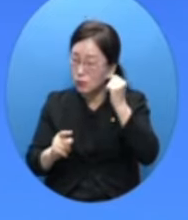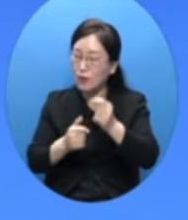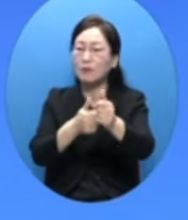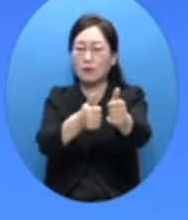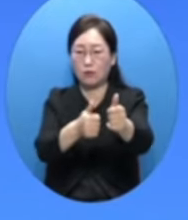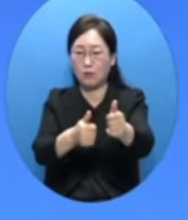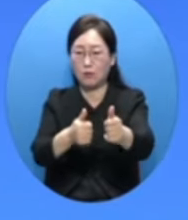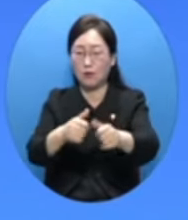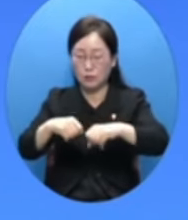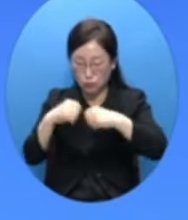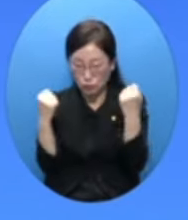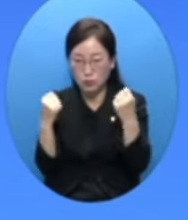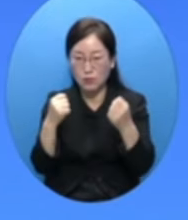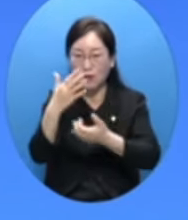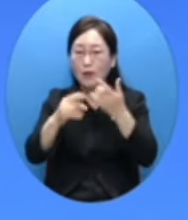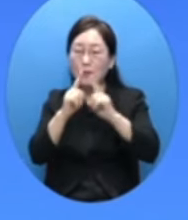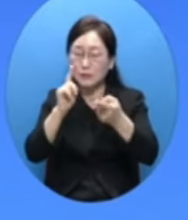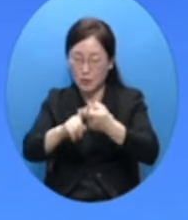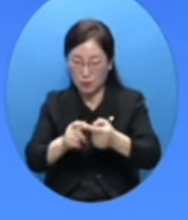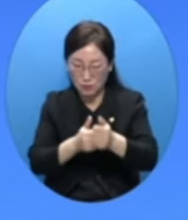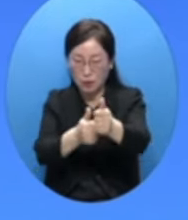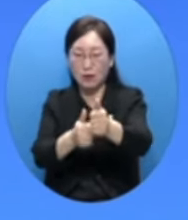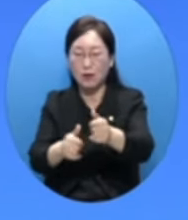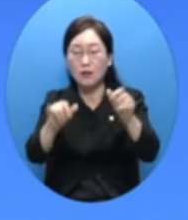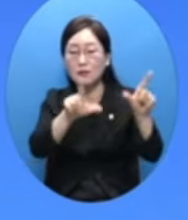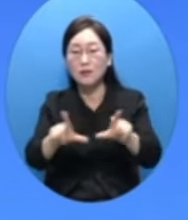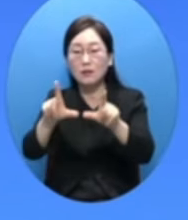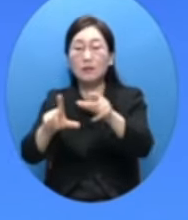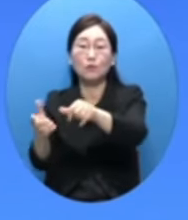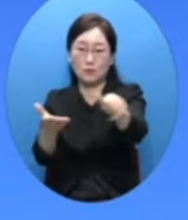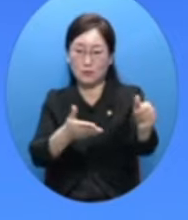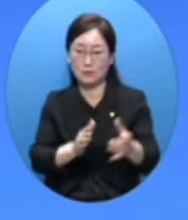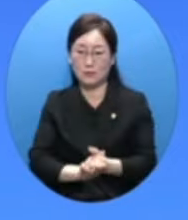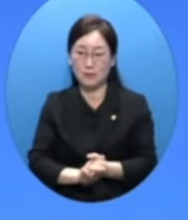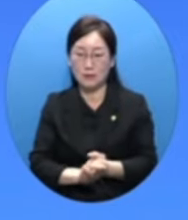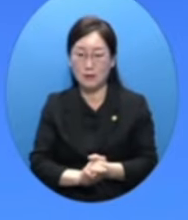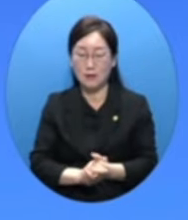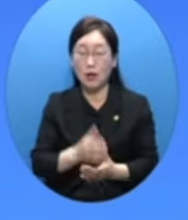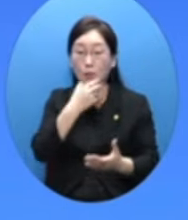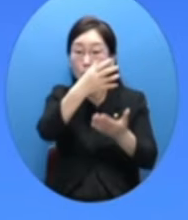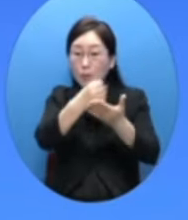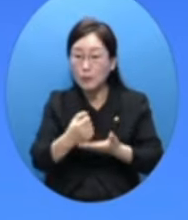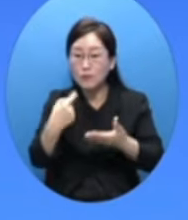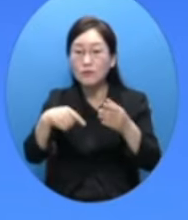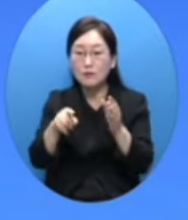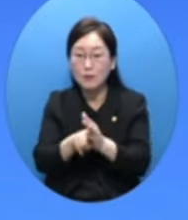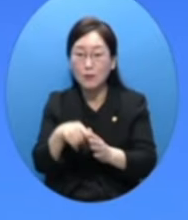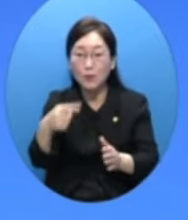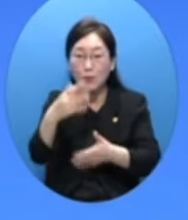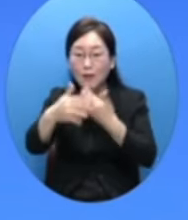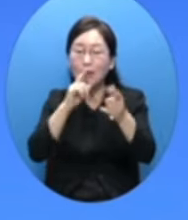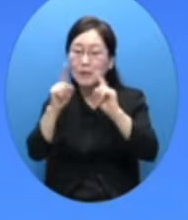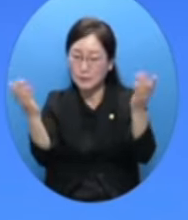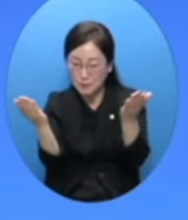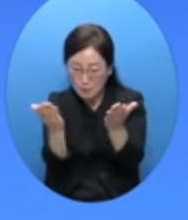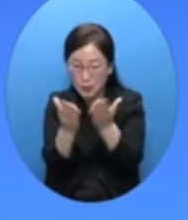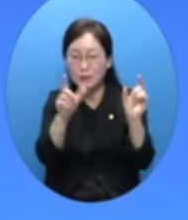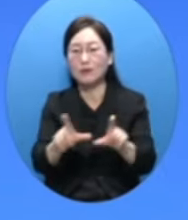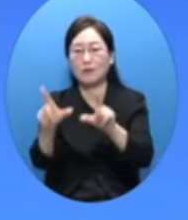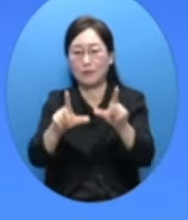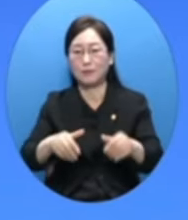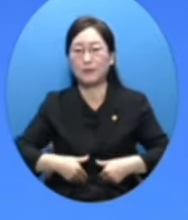말씀 앞에 순종하고 말씀을 따라 살아가는 여러분 모두가 되기를 바랍니다. 우리가 복받은 인생 살려면 말씀대로 살아야 됩니다.